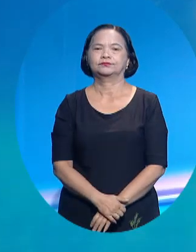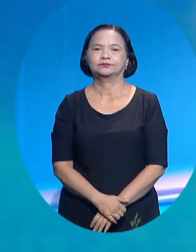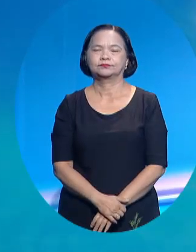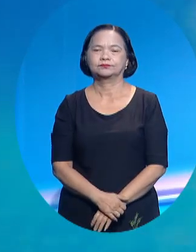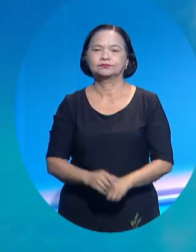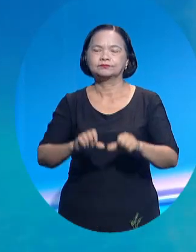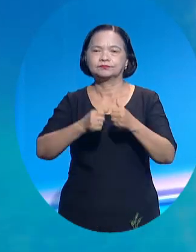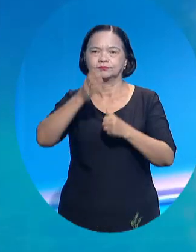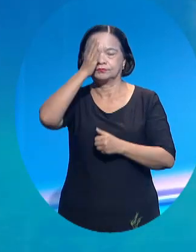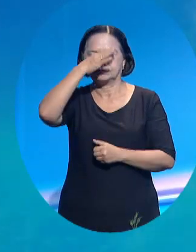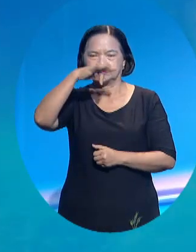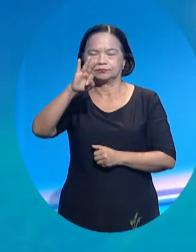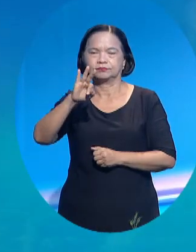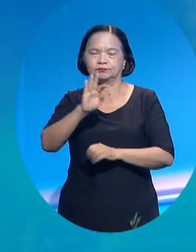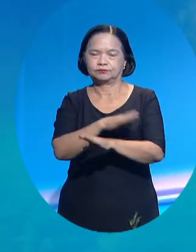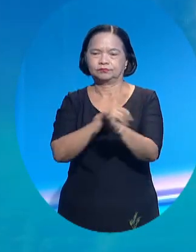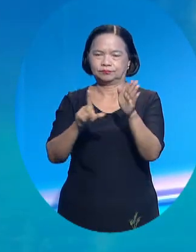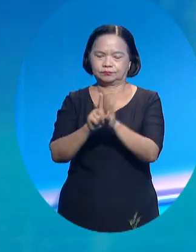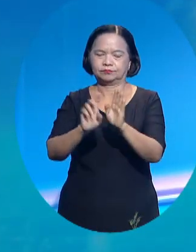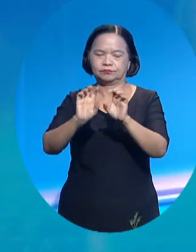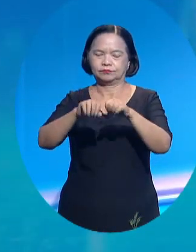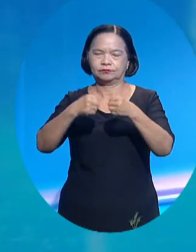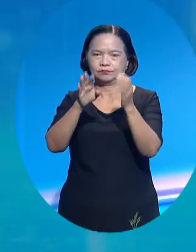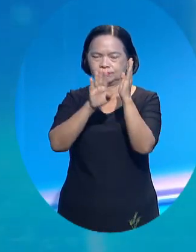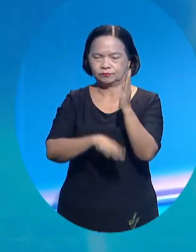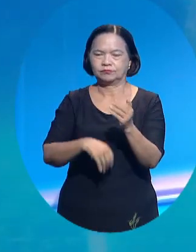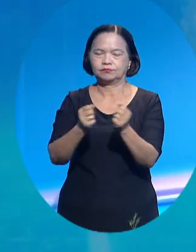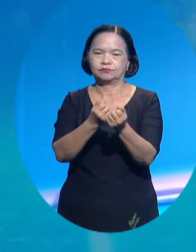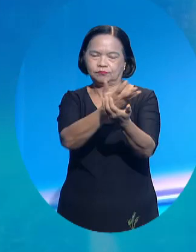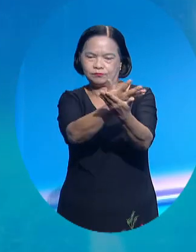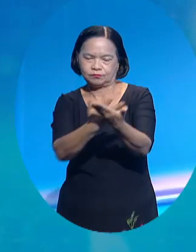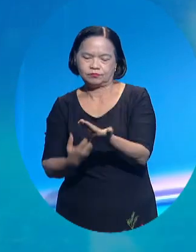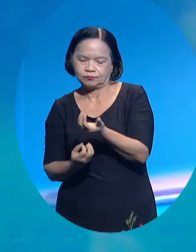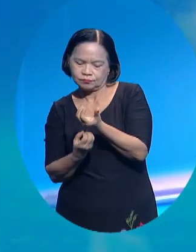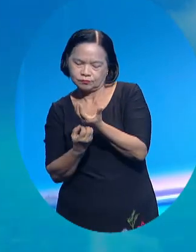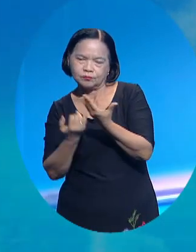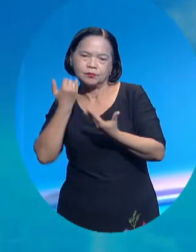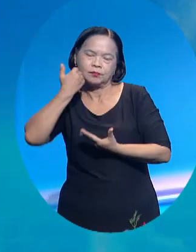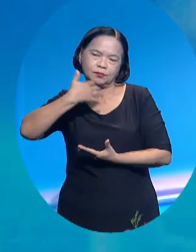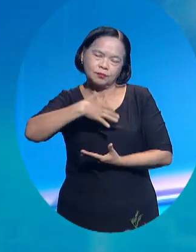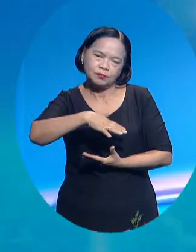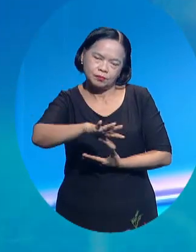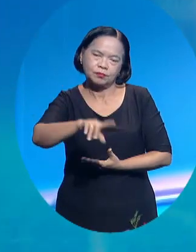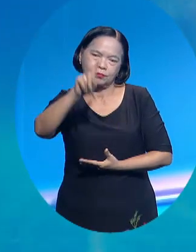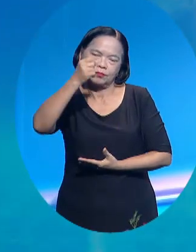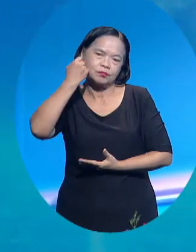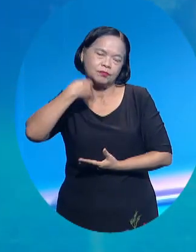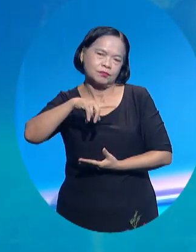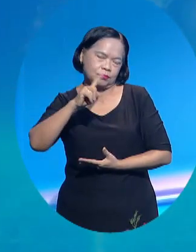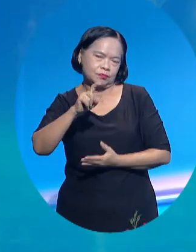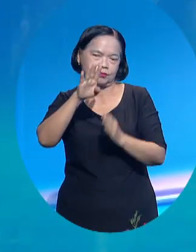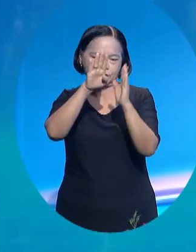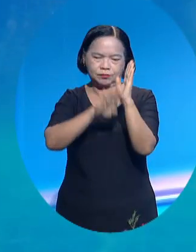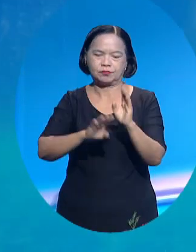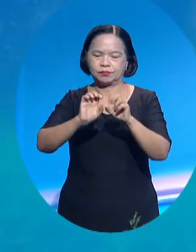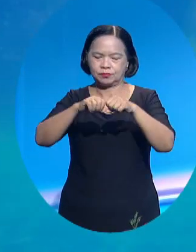tại tỉnh Bình Thuận Báo Pháp Luật thành phố Hồ Chí Minh đã tổ chức chương trình Cùng ngư dân thắp sáng đèn trên biển Đây là địa phương có biển thứ chín mà chương